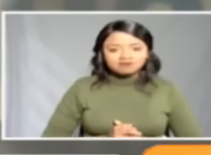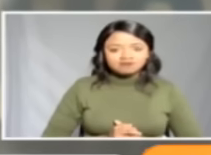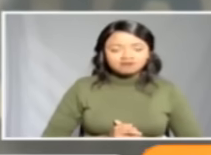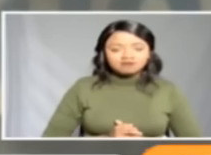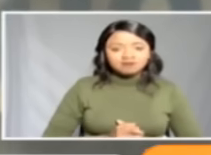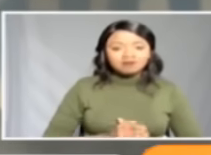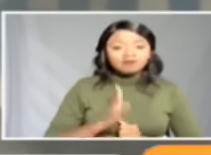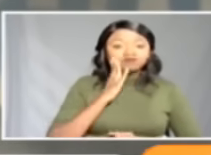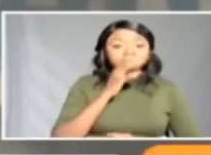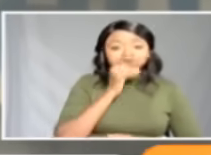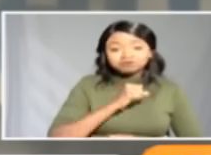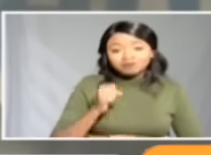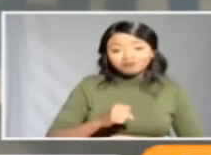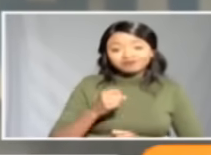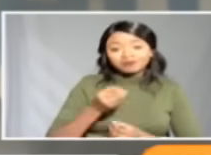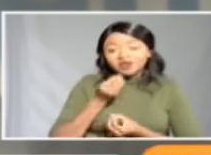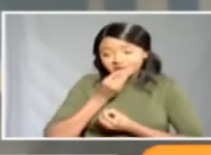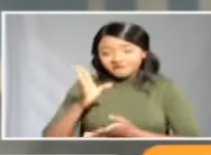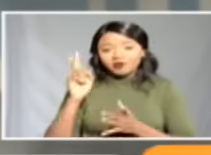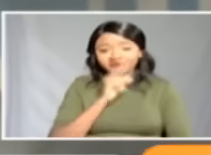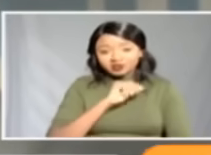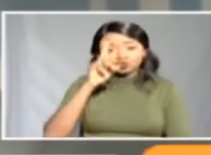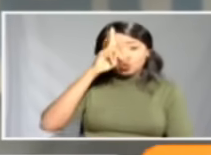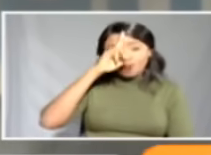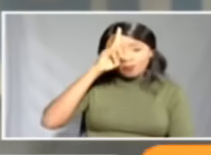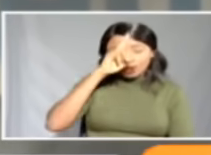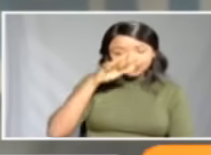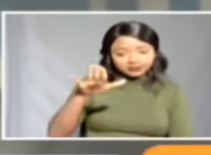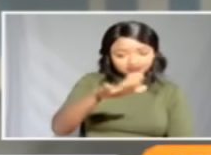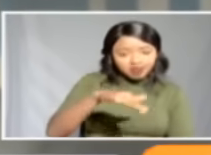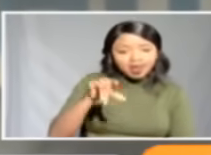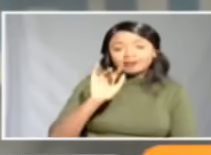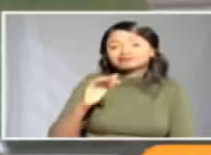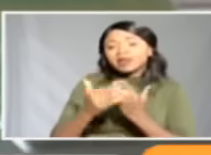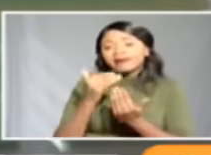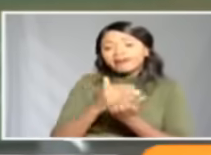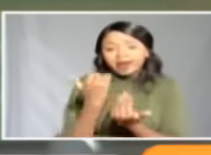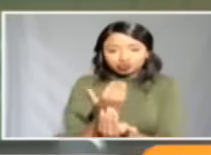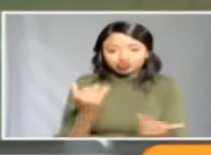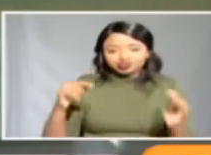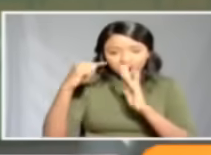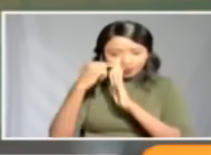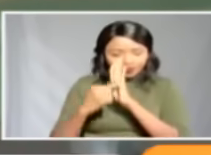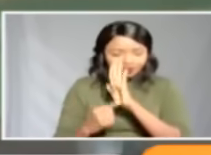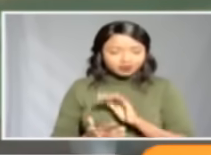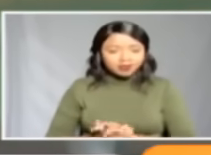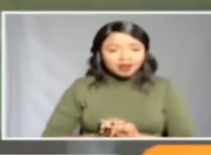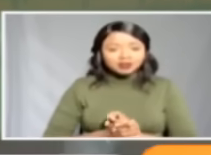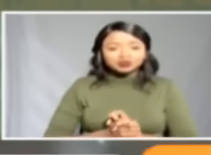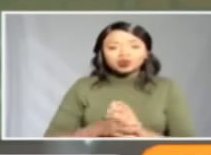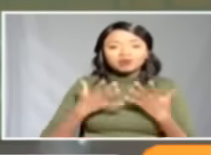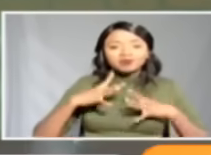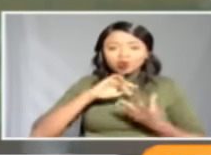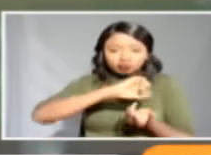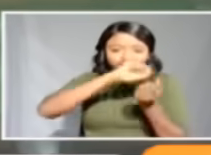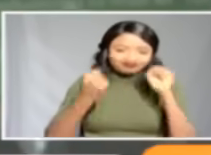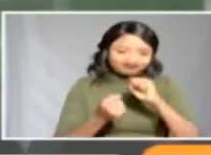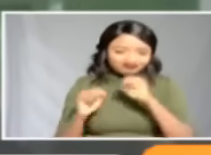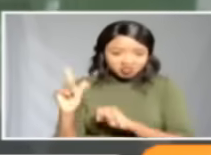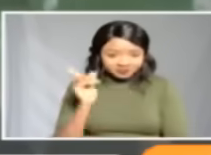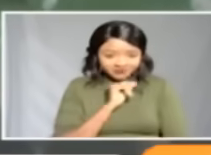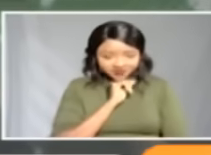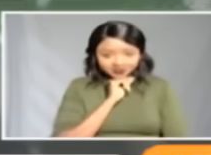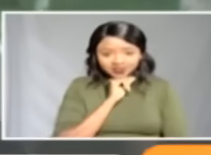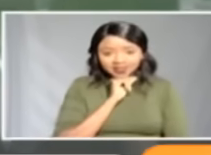Nyanyake alipiga ripoti hapa katika kituo hiki kinachoshughulikia masuala ya watoto na watu waliodhulumiwa kimapenzi,